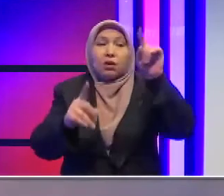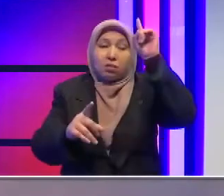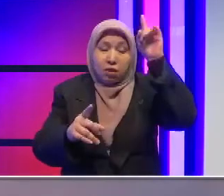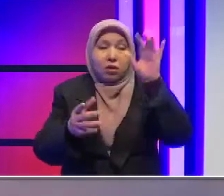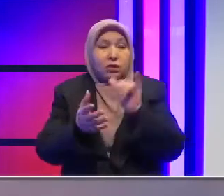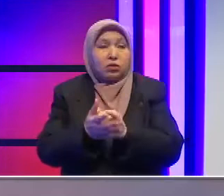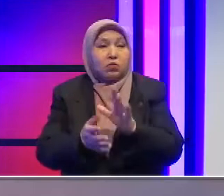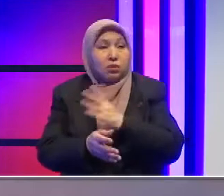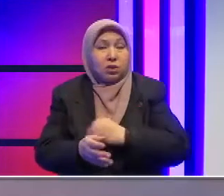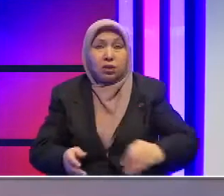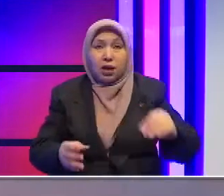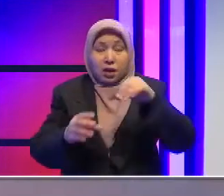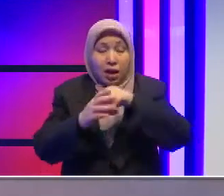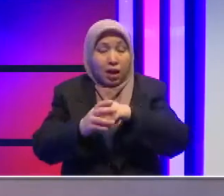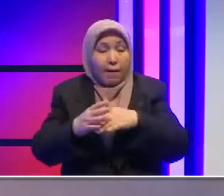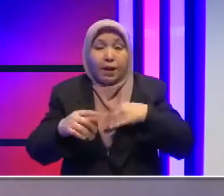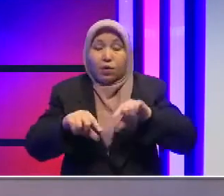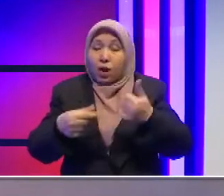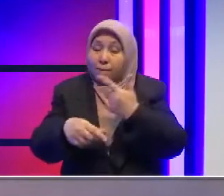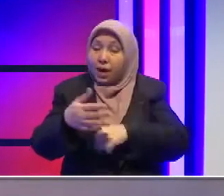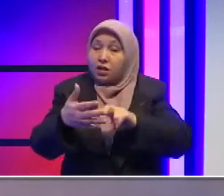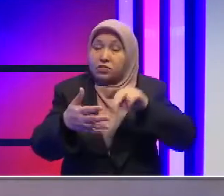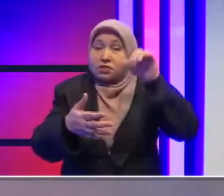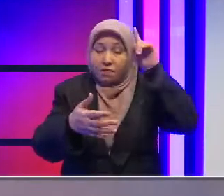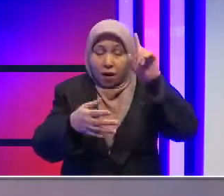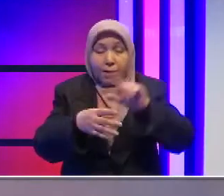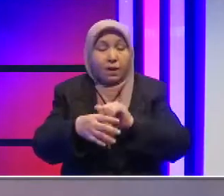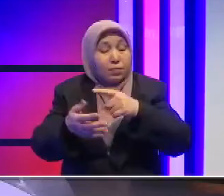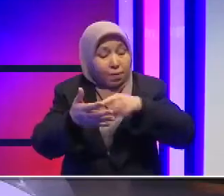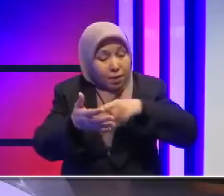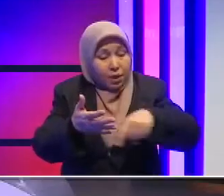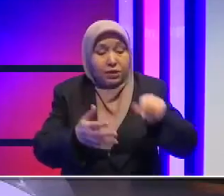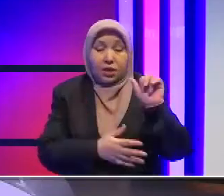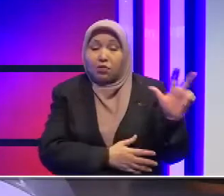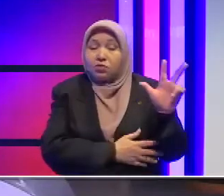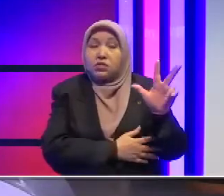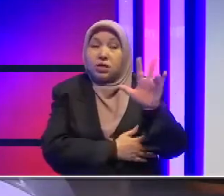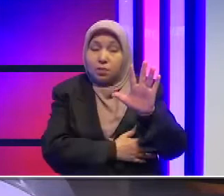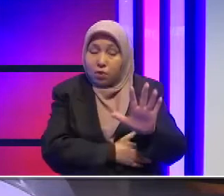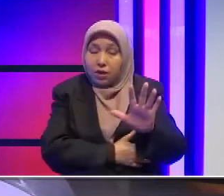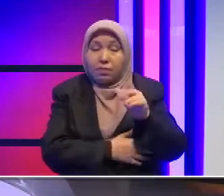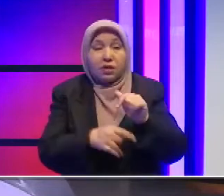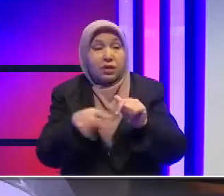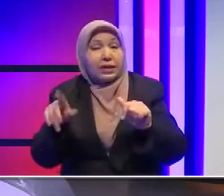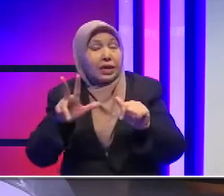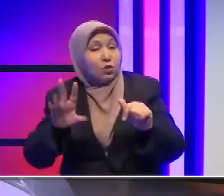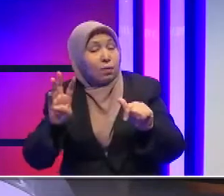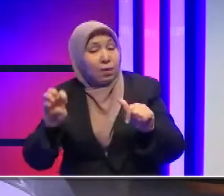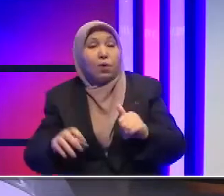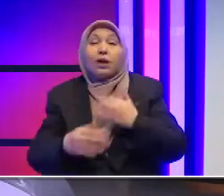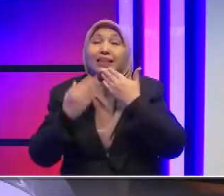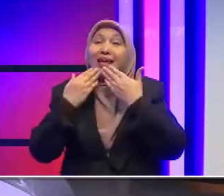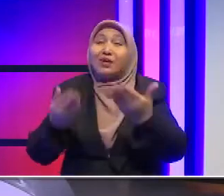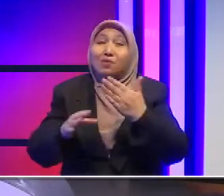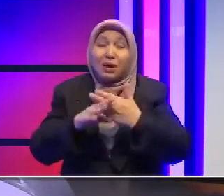Surah Al-Azim, kembali kita dalam My Quran Time baca faham amal pada hari ini untuk kita mengulang kaji halaman 335 hingga 340. Saya ucapkan terima kasih kepada tuan-tuan yang masih